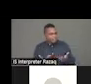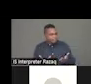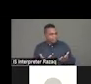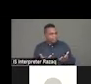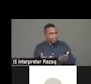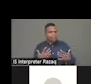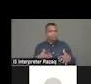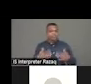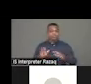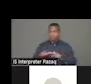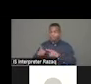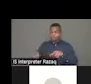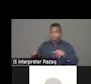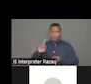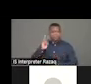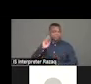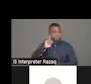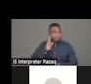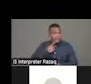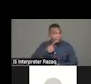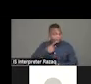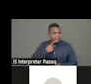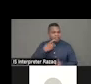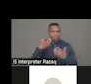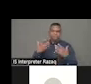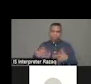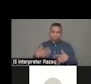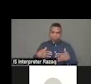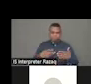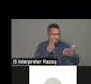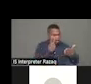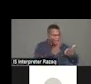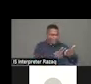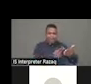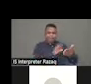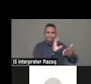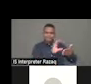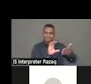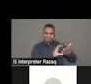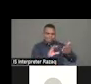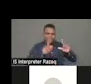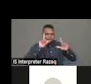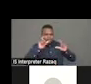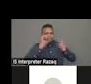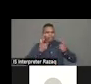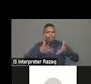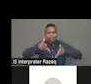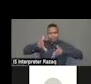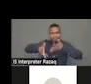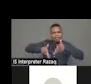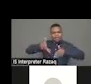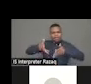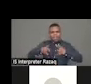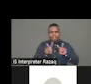Tutabasha kumva abasha kubona ya video iriho ica amarenga, akaba yabasha kumenya ikintu